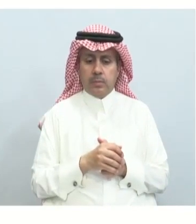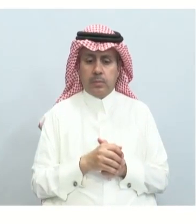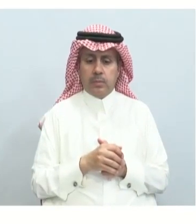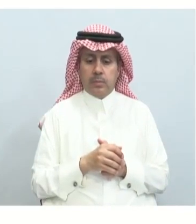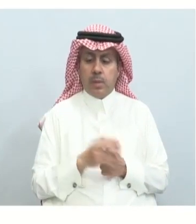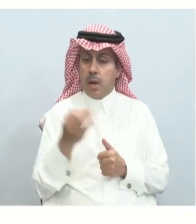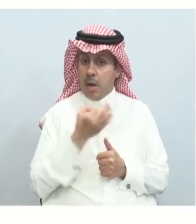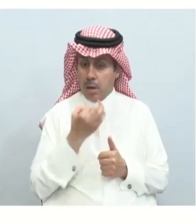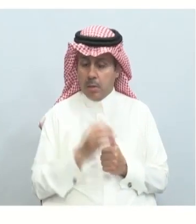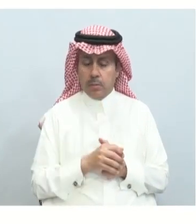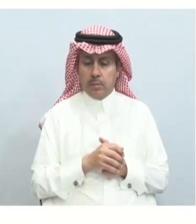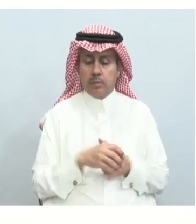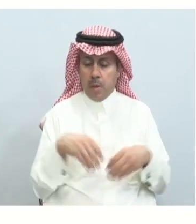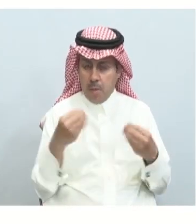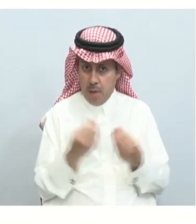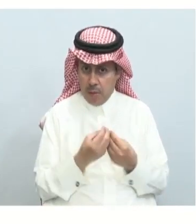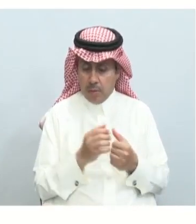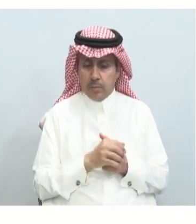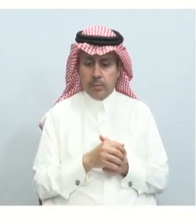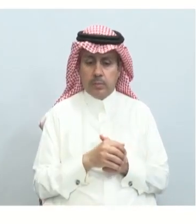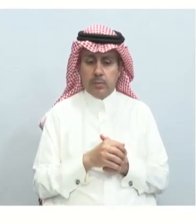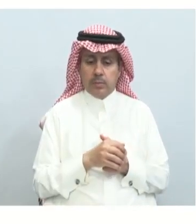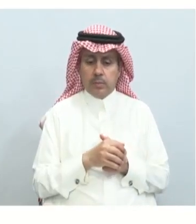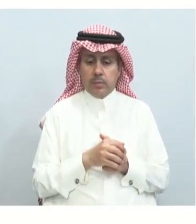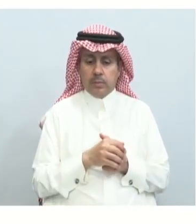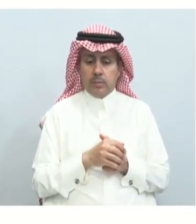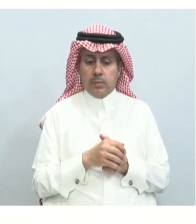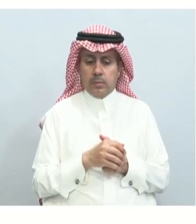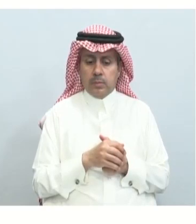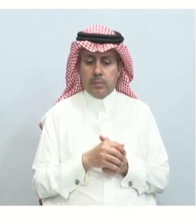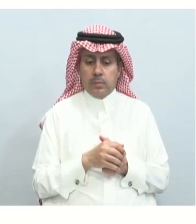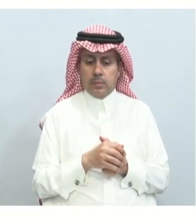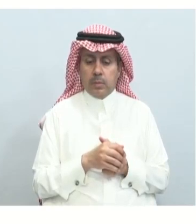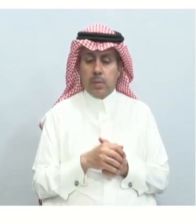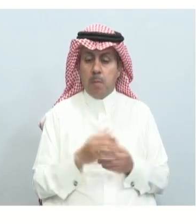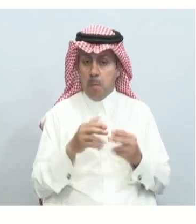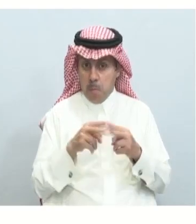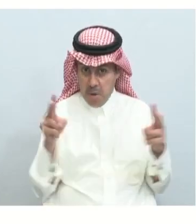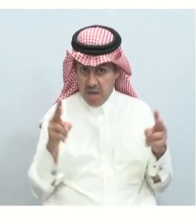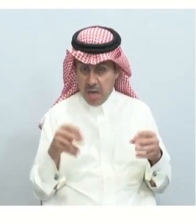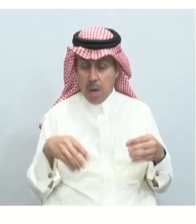لكي نقرا هذه الحالات التي ذكرها مجمع الفقه